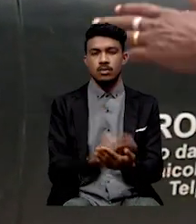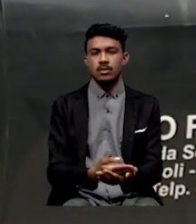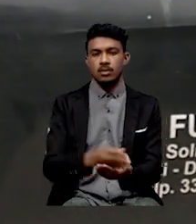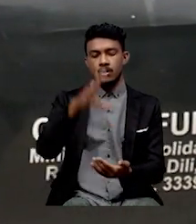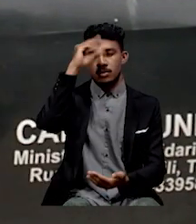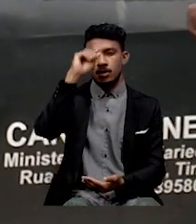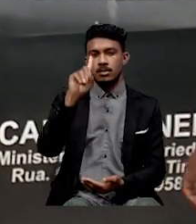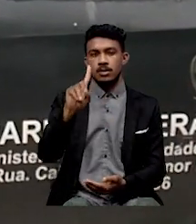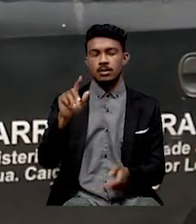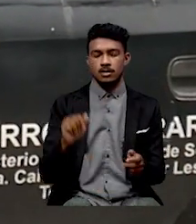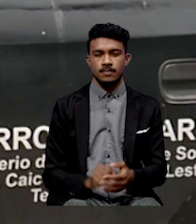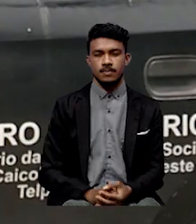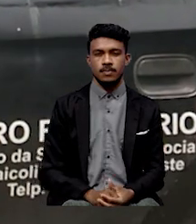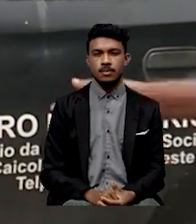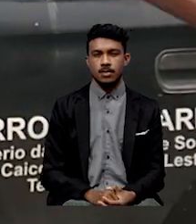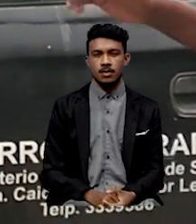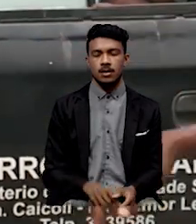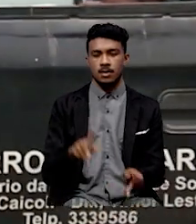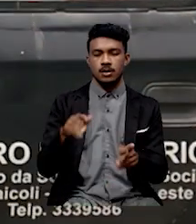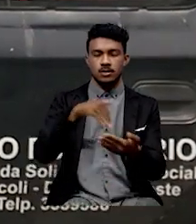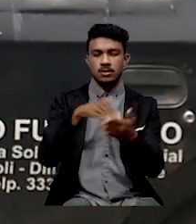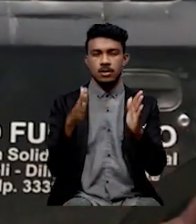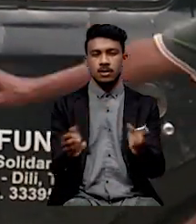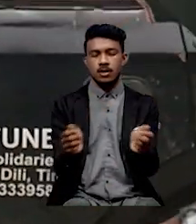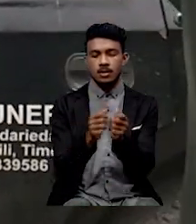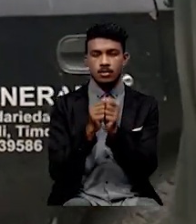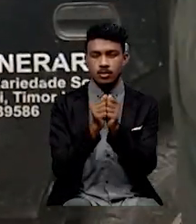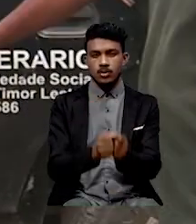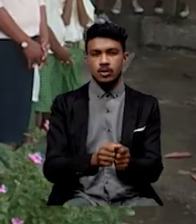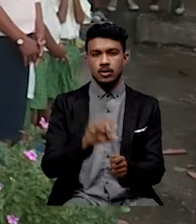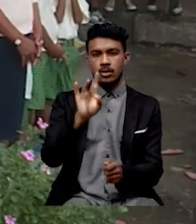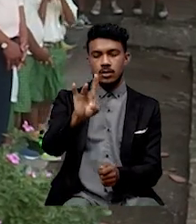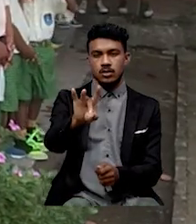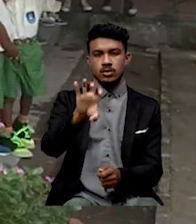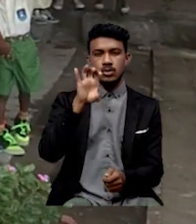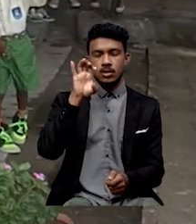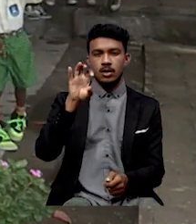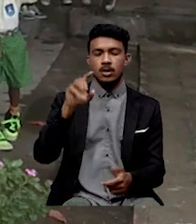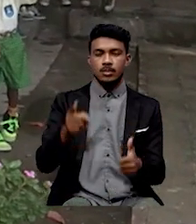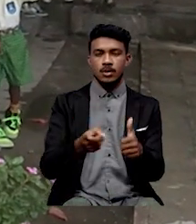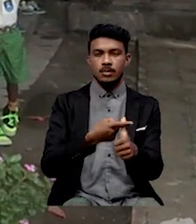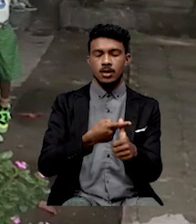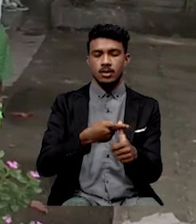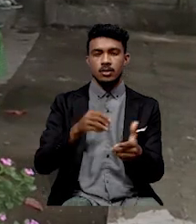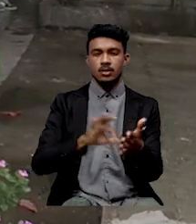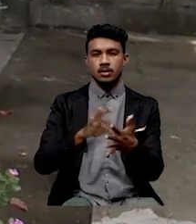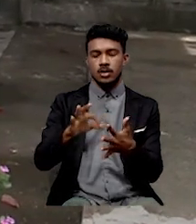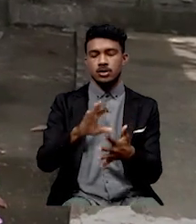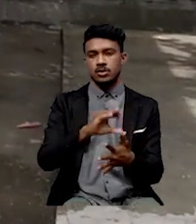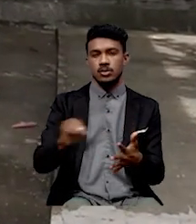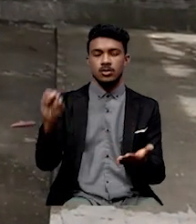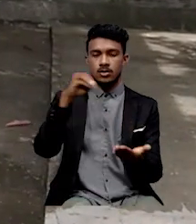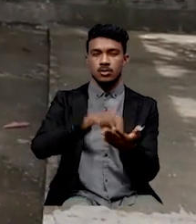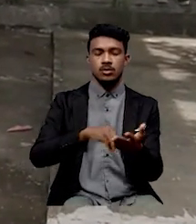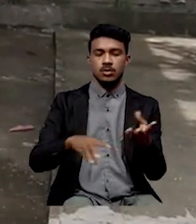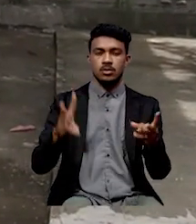terpaham. Total alunus di sekolah refere hamutuk atau swalu husi primeru to sesto ano. Dari susi Ministeri Saudi hatudu